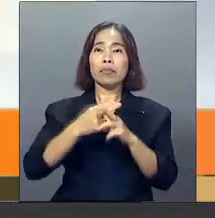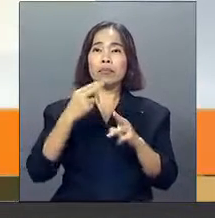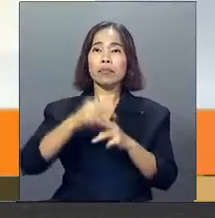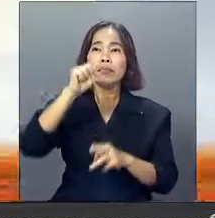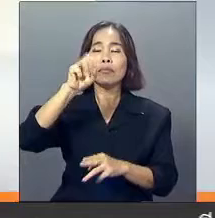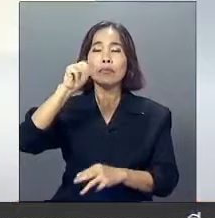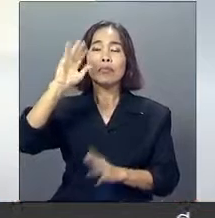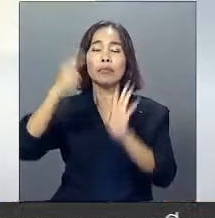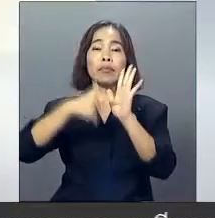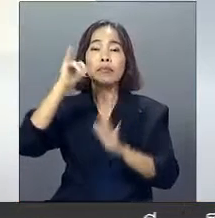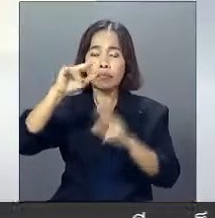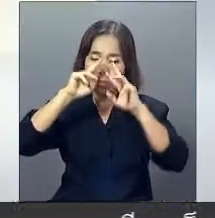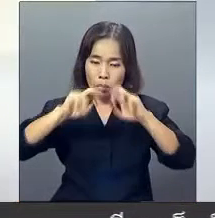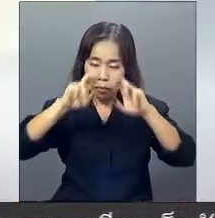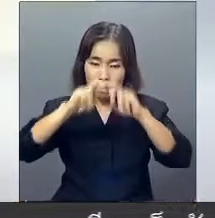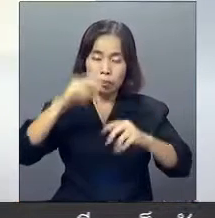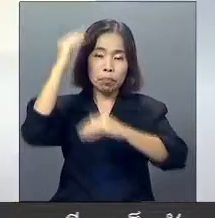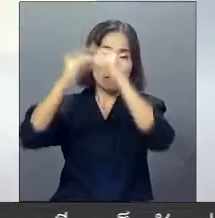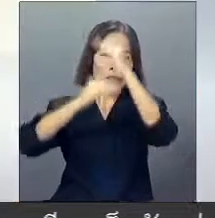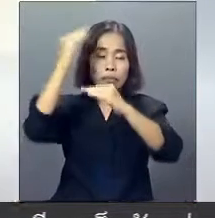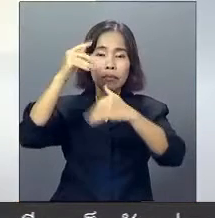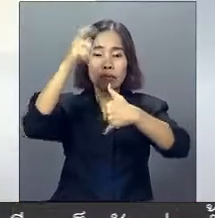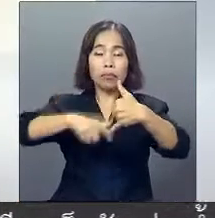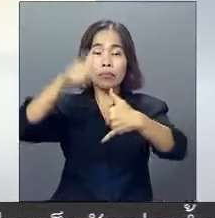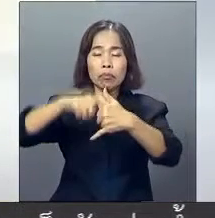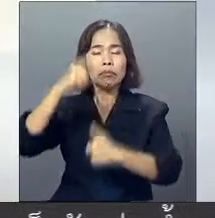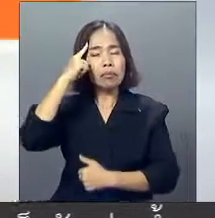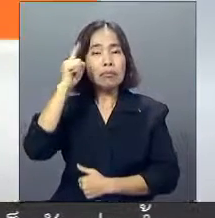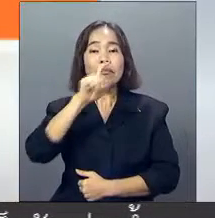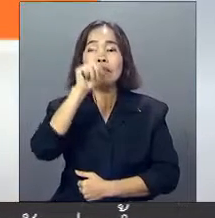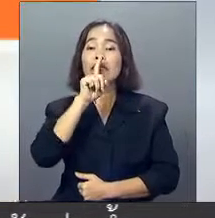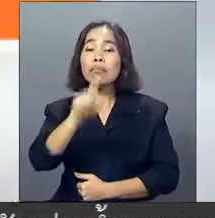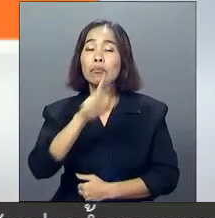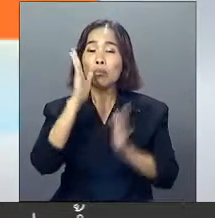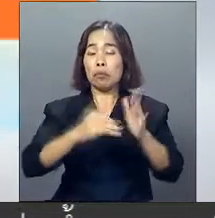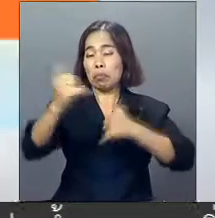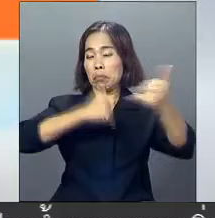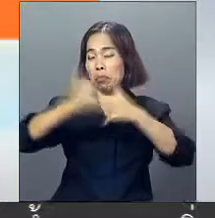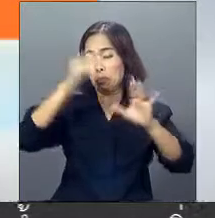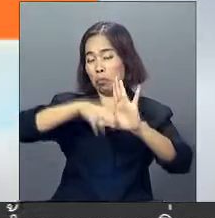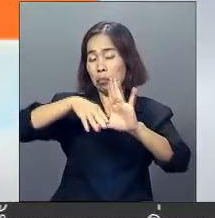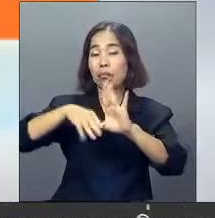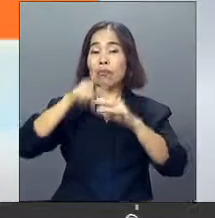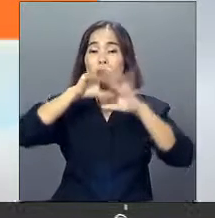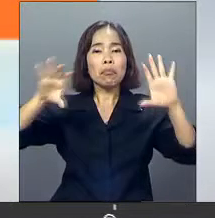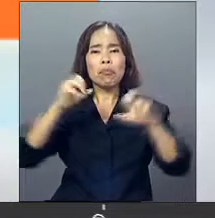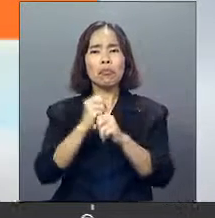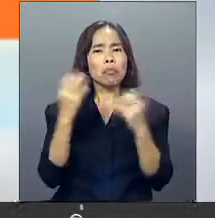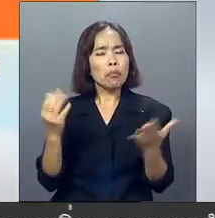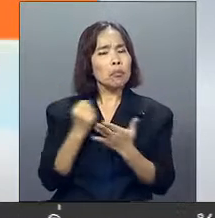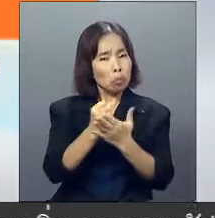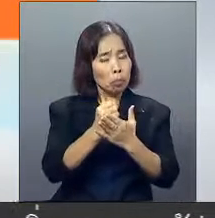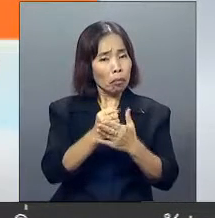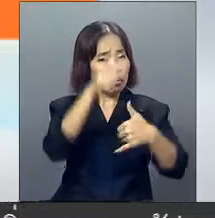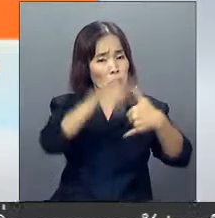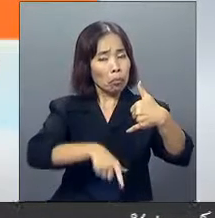นผู้อำนวยการวจัยด้านกพัฒนาอย่ทั่วถึงตงคำถามว่าถ้าคนลงทะเบีนมากขนาดนี้ัฐบาลจะช่วยได้ถูกคนหรอ